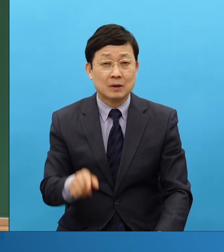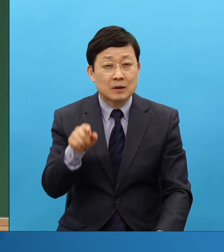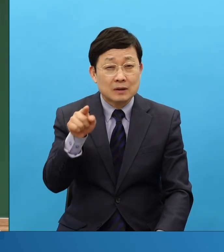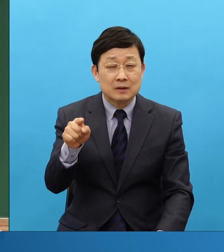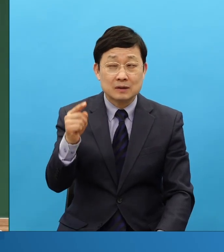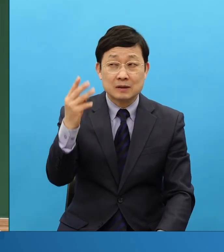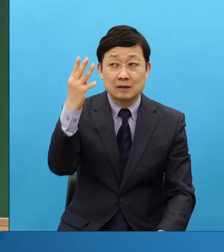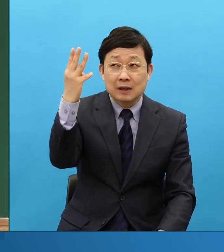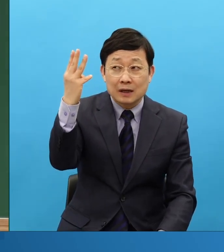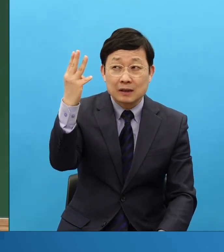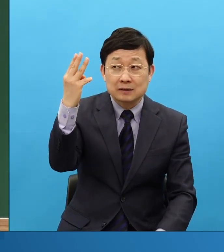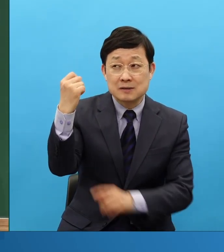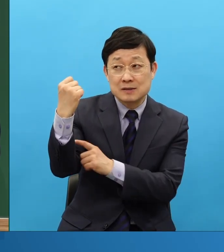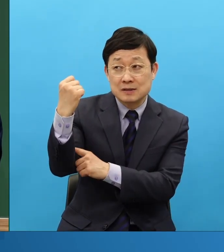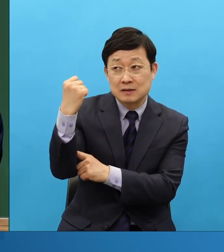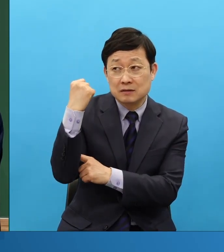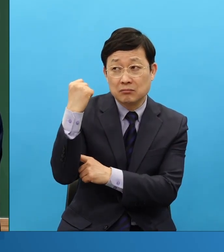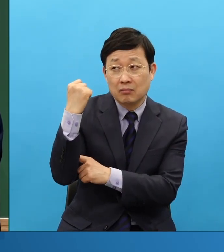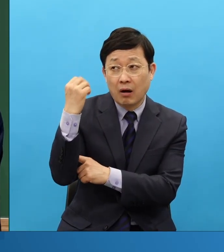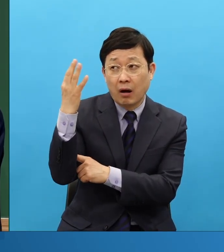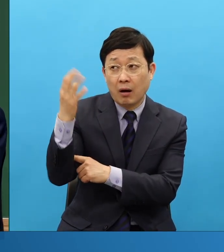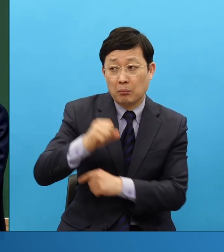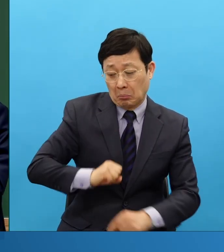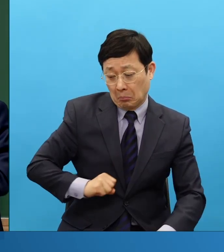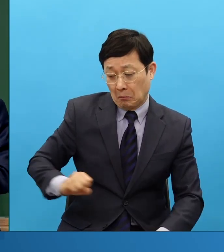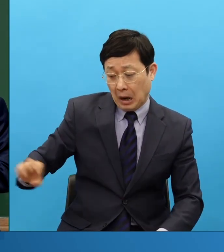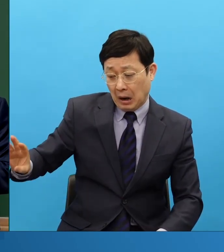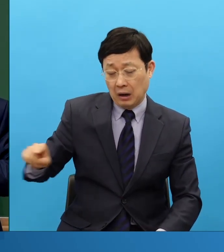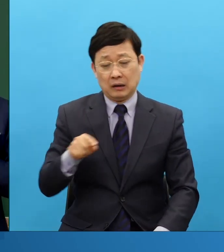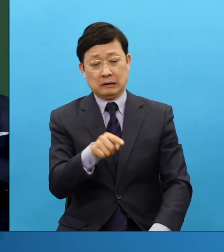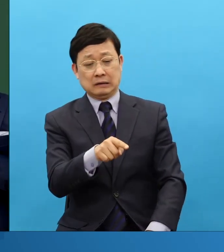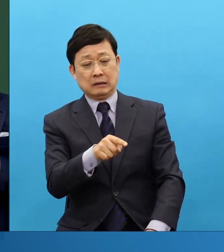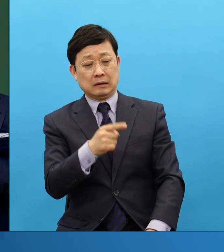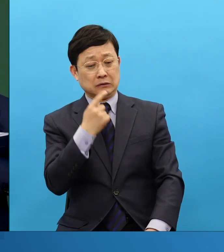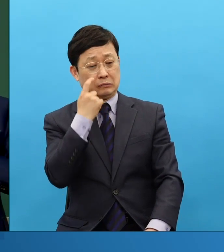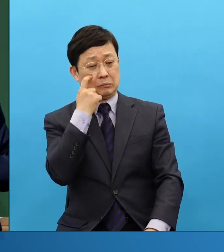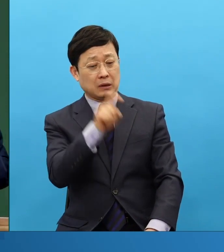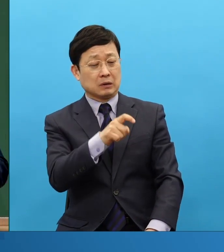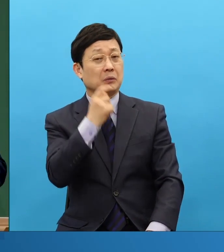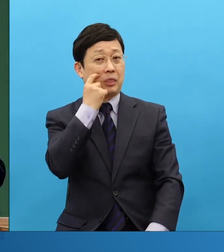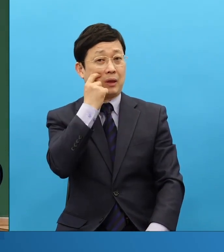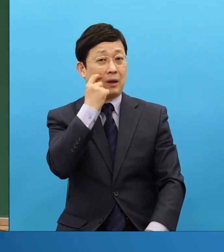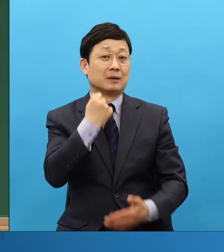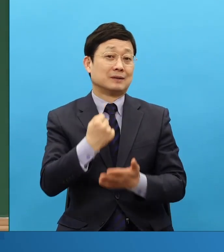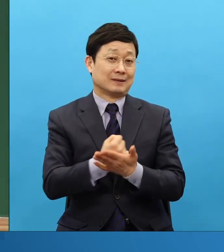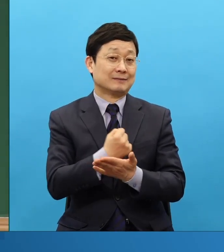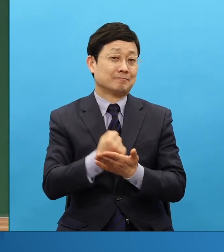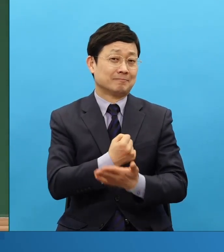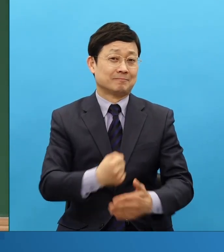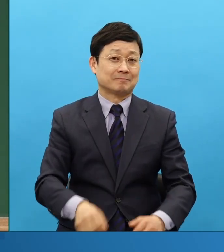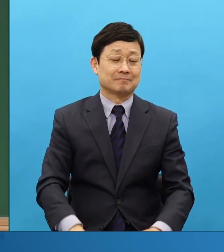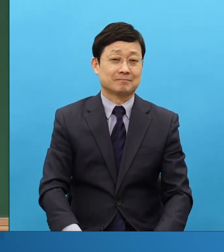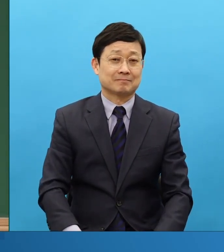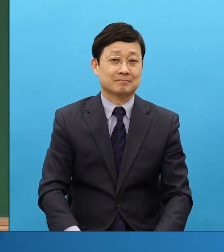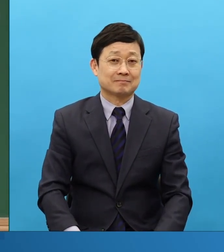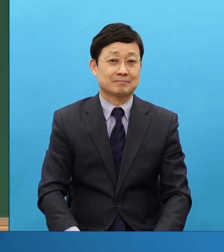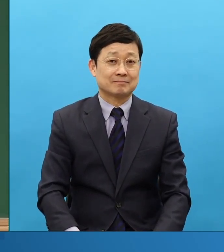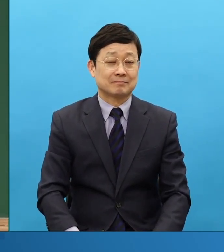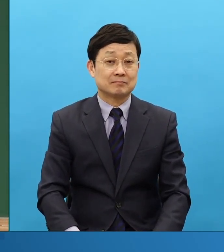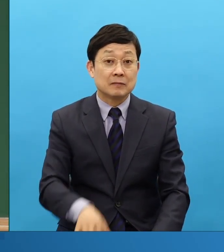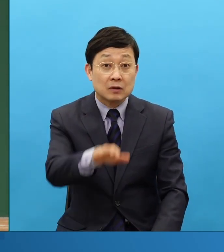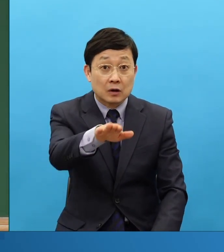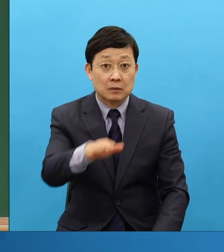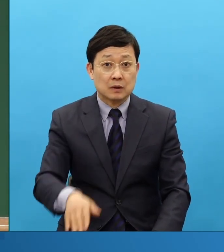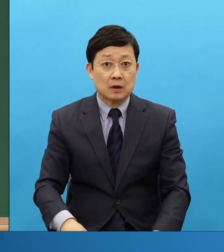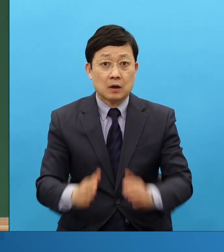복을 모르니까. 놓치는 거죠. And these are very easy choices, and yet we lose hold of it because we lose hold of this important influence. 그때 남자아이를